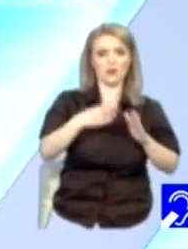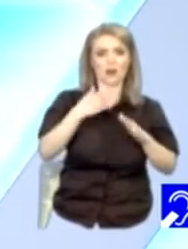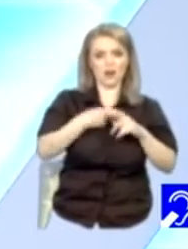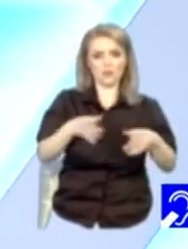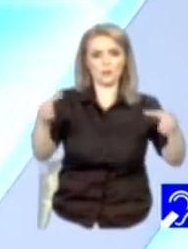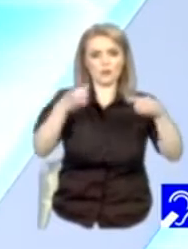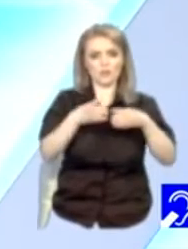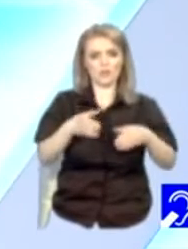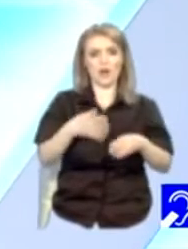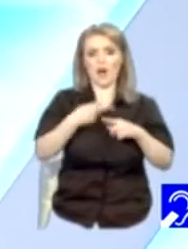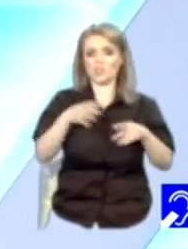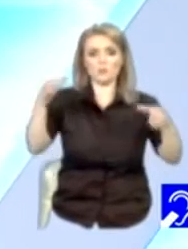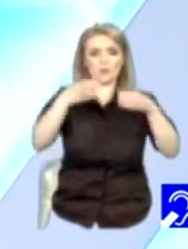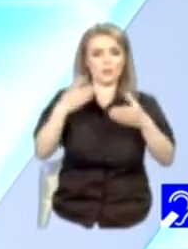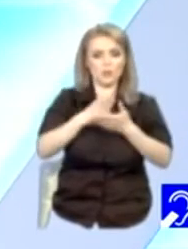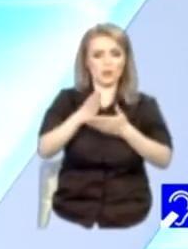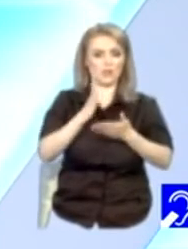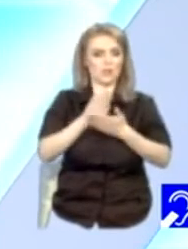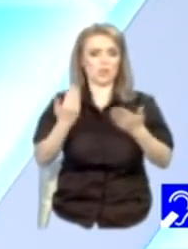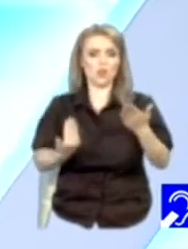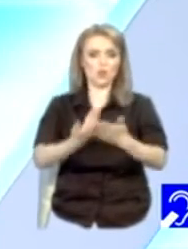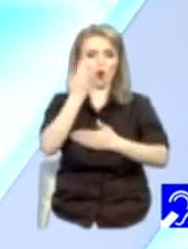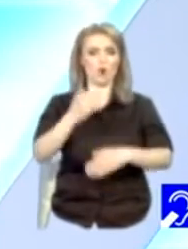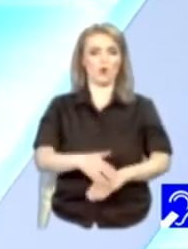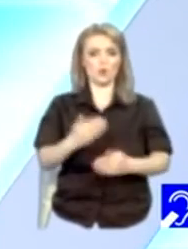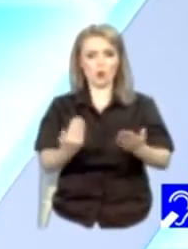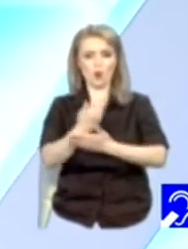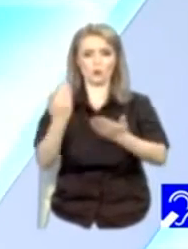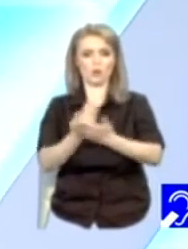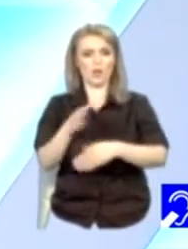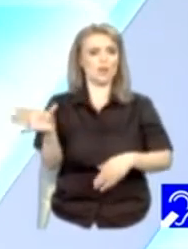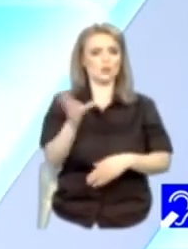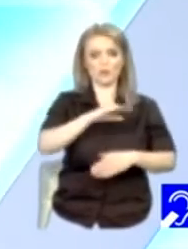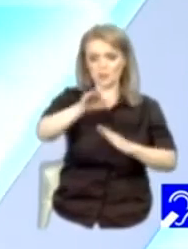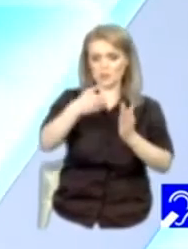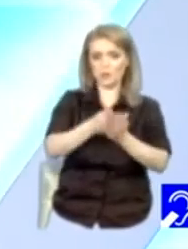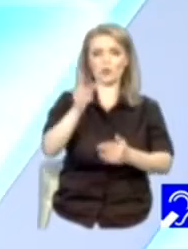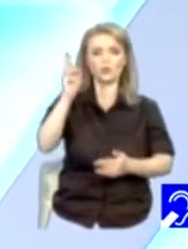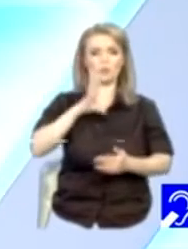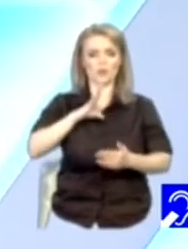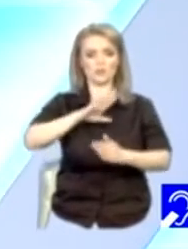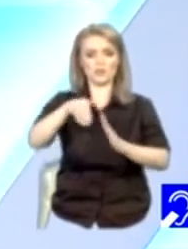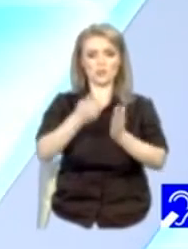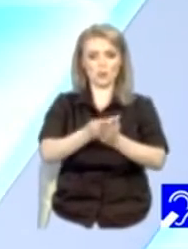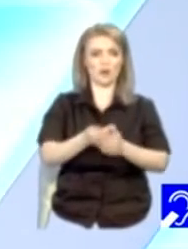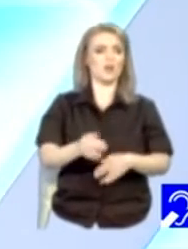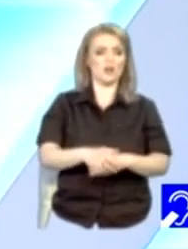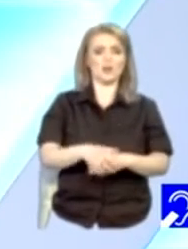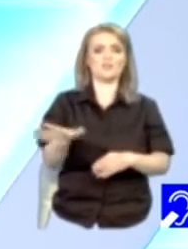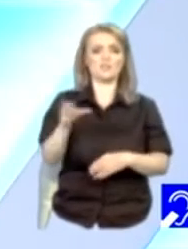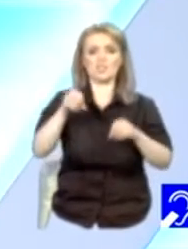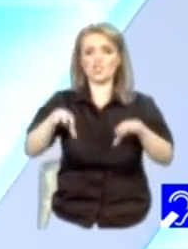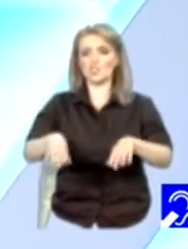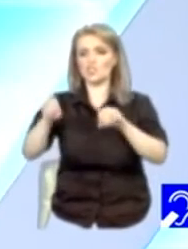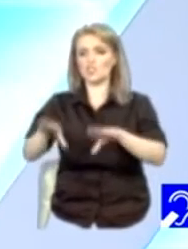progresistă, cea mai nouă și cea mai importantă doctrină. Toate politicile, toate deciziile pe care le